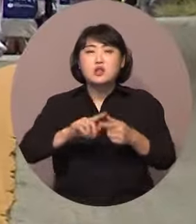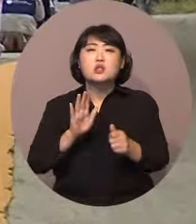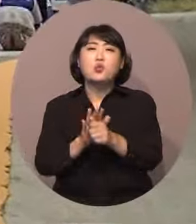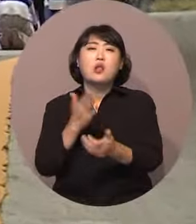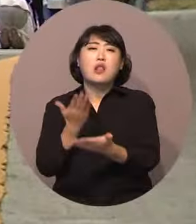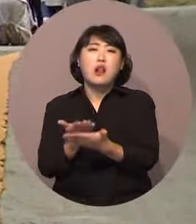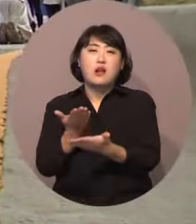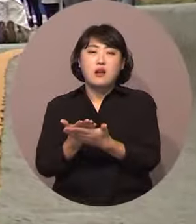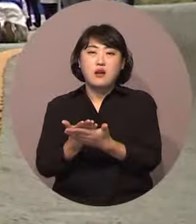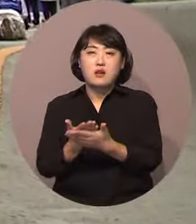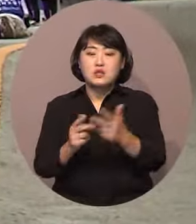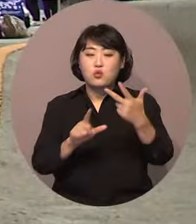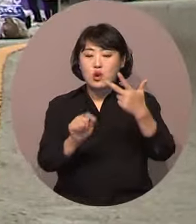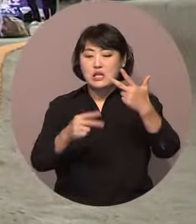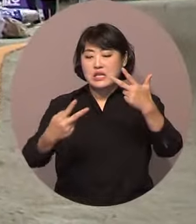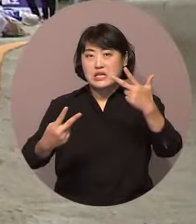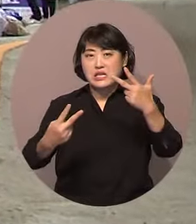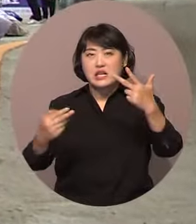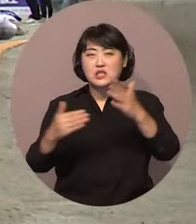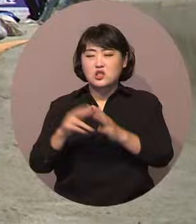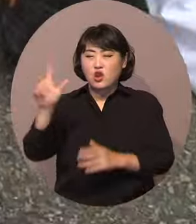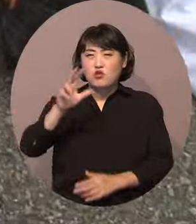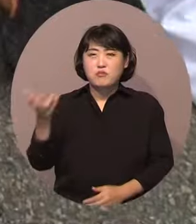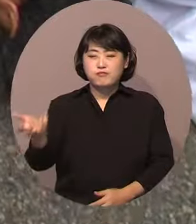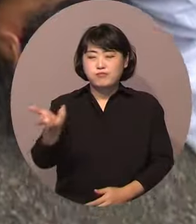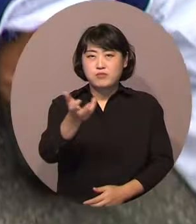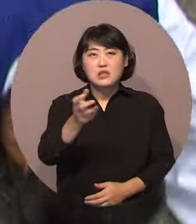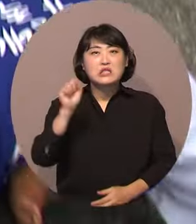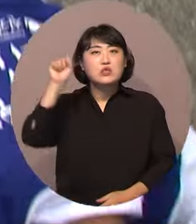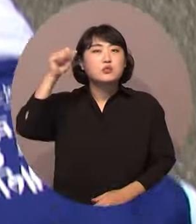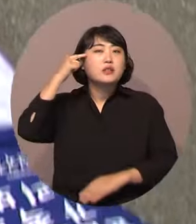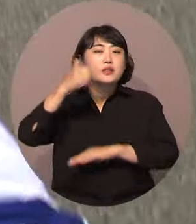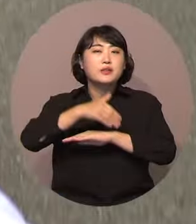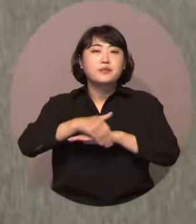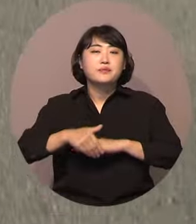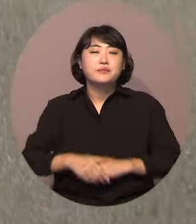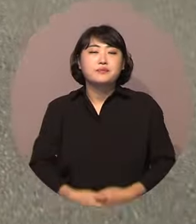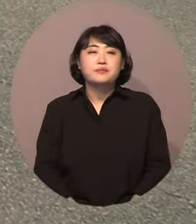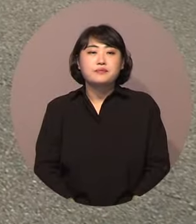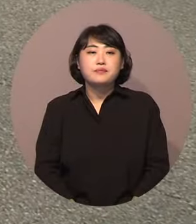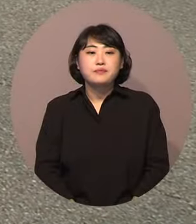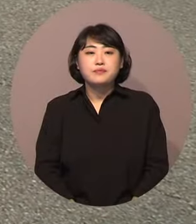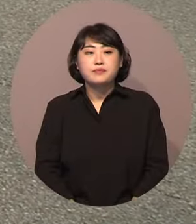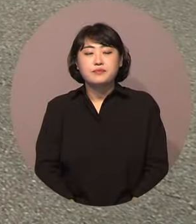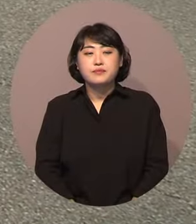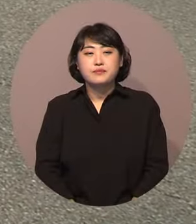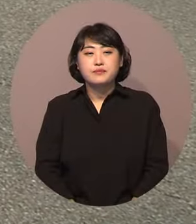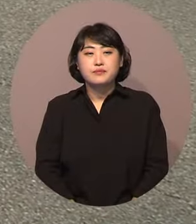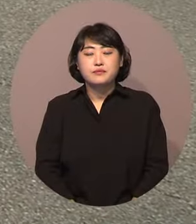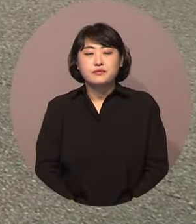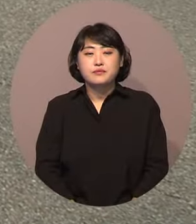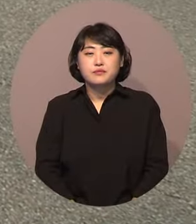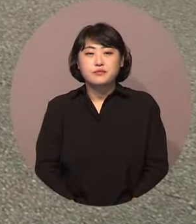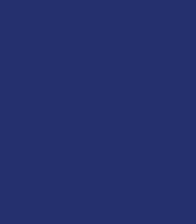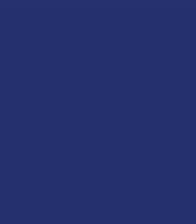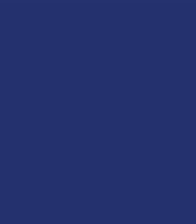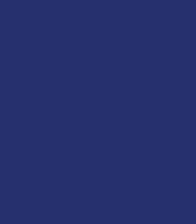다음 달 2일까지 전국을 돌며 행진을 이어갈 계획입니다. MBC 뉴스 김성국입니다.